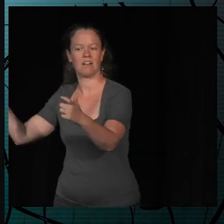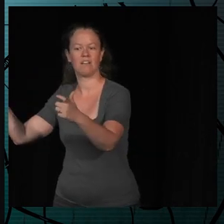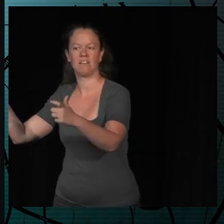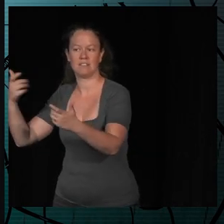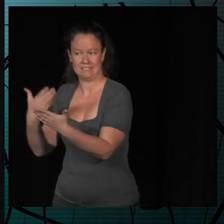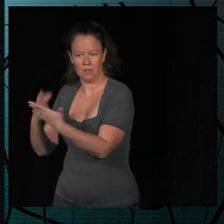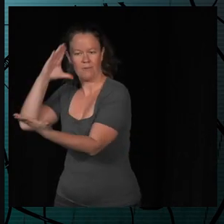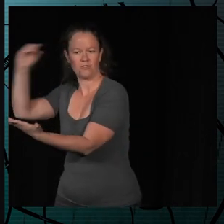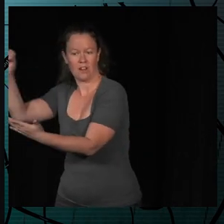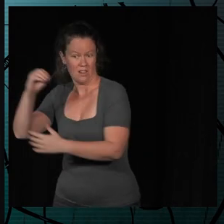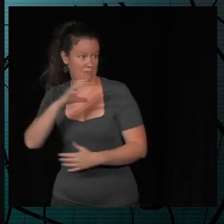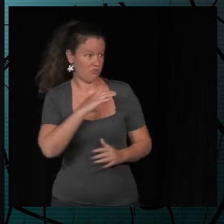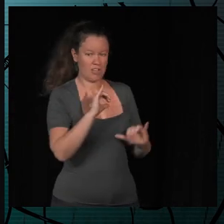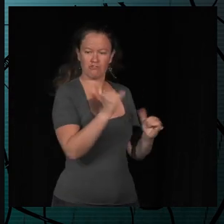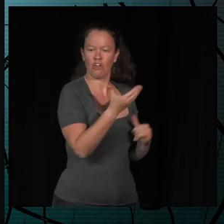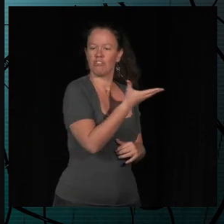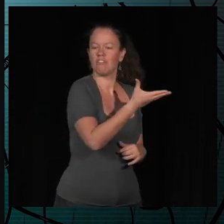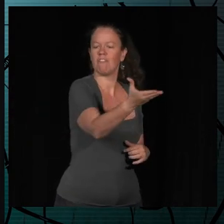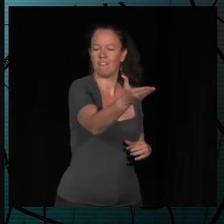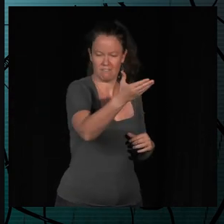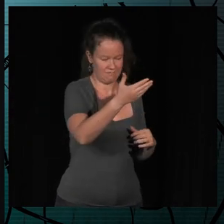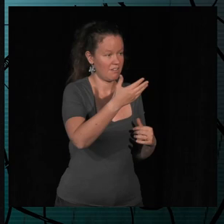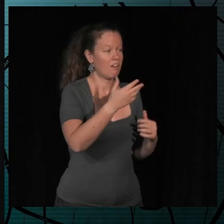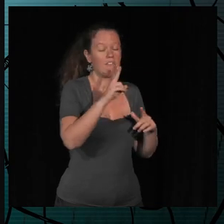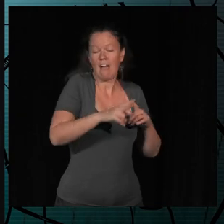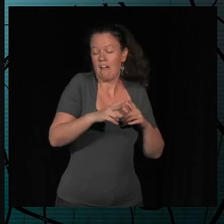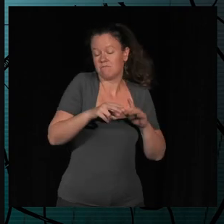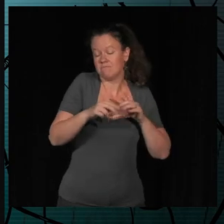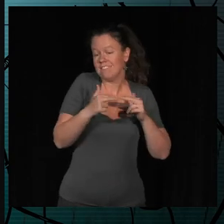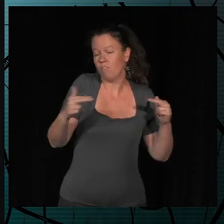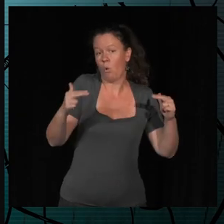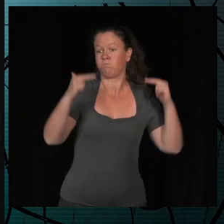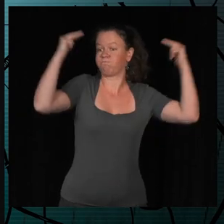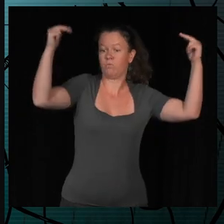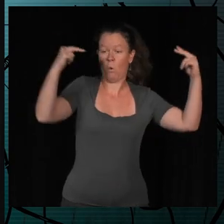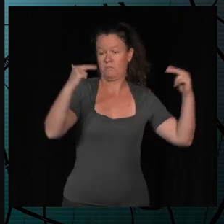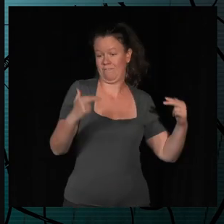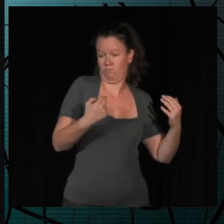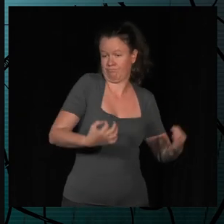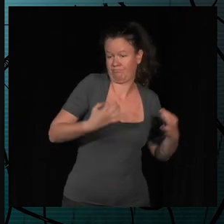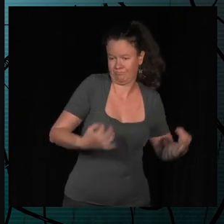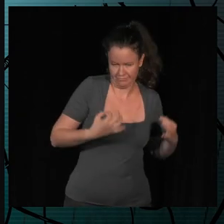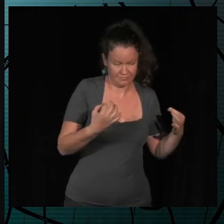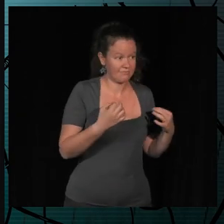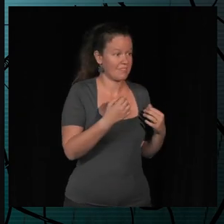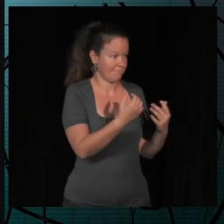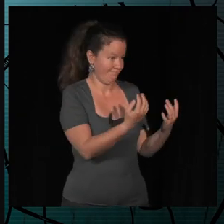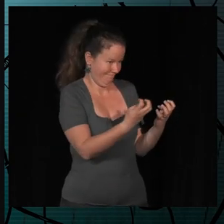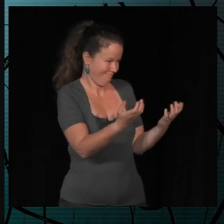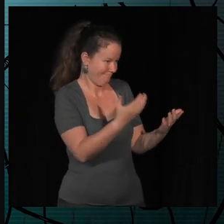10 ou top 20 mais ils vont prétexter que c'est pour ça qu'il continue de manière parfois délirante et malheureusement